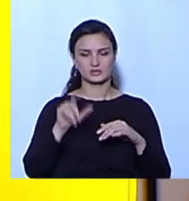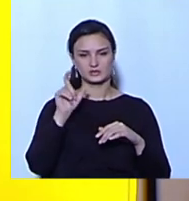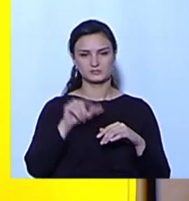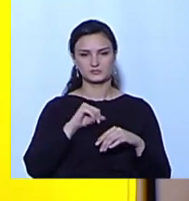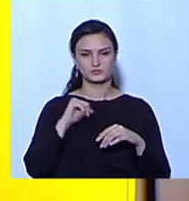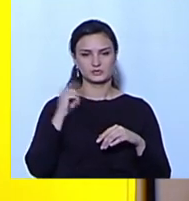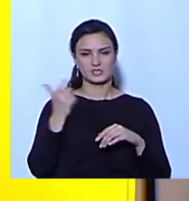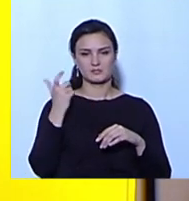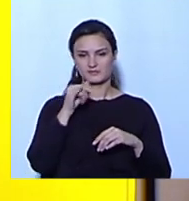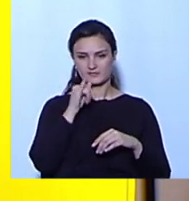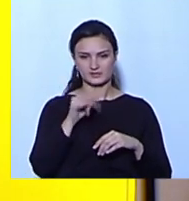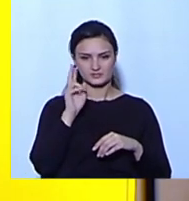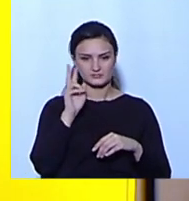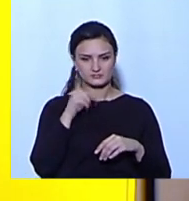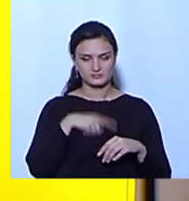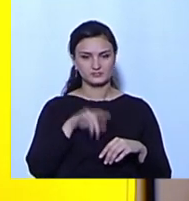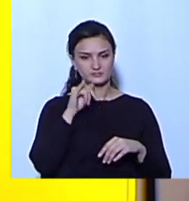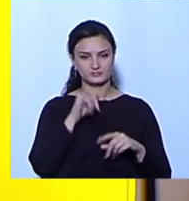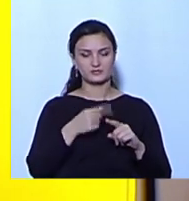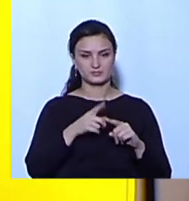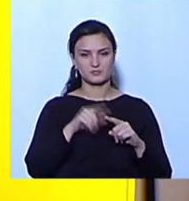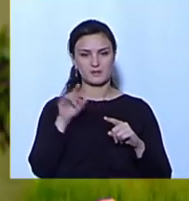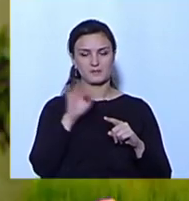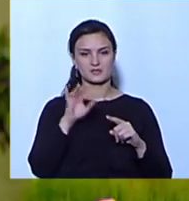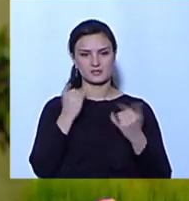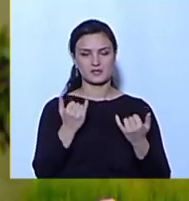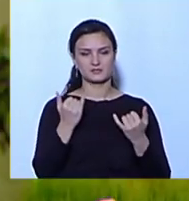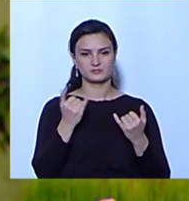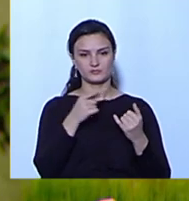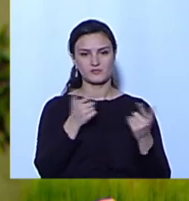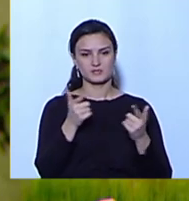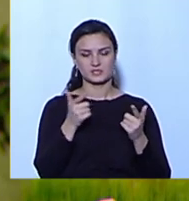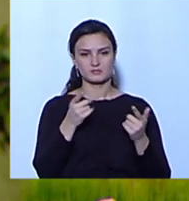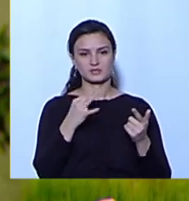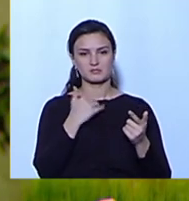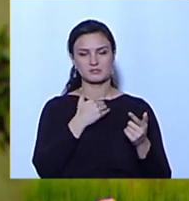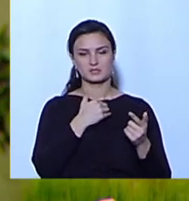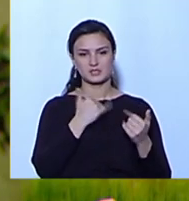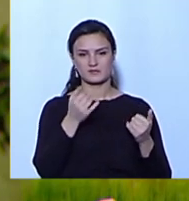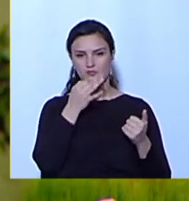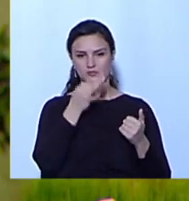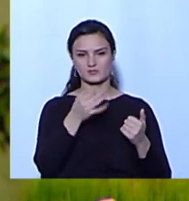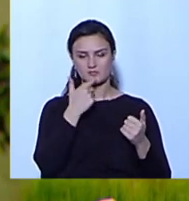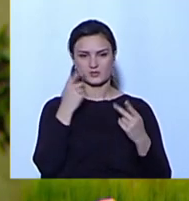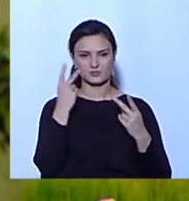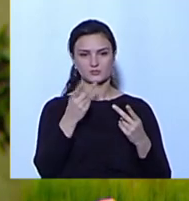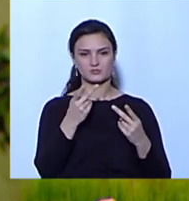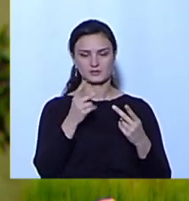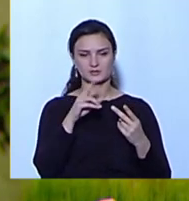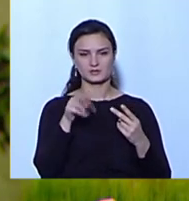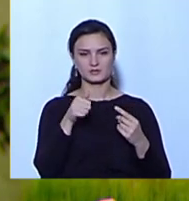ადამიანი ნებით ვერ ახორციელებს. აი ჩვენ ამ ამაზე საგანგებოდ გვაქვს დღეს ბლოკი, მაგრამ მე მინდა ახლა ვუპასუხოთ მაყურებელს